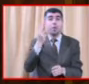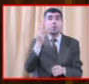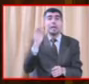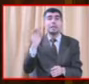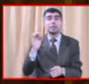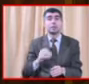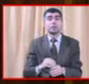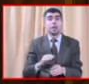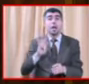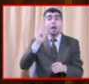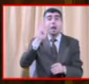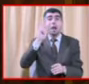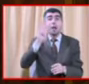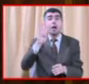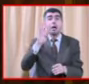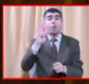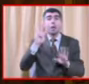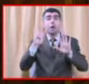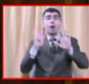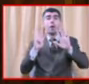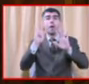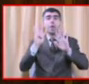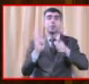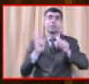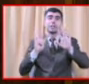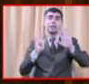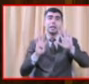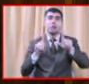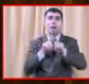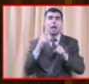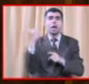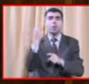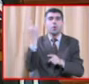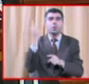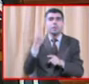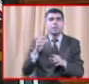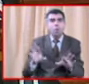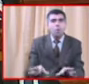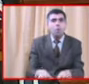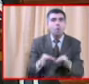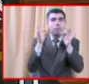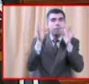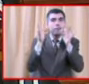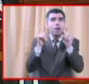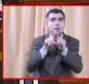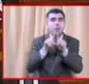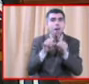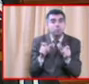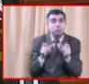منهم 94 اللي تم إنقاذهم بواسطة طائرات الهليكوبتر اللي تجندات بأمر مجلات